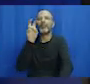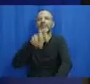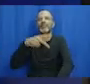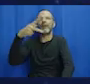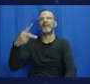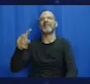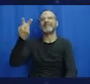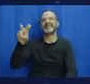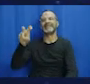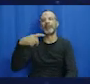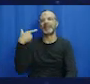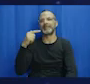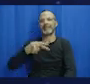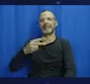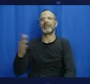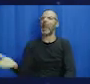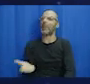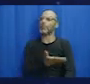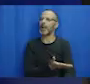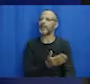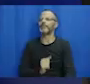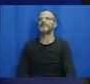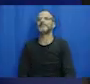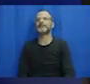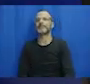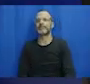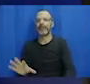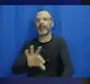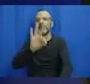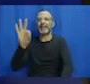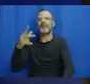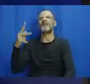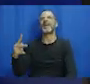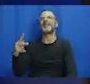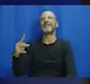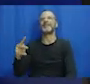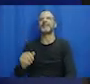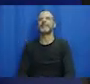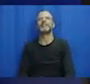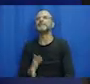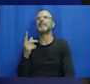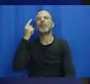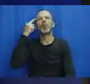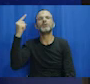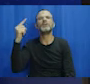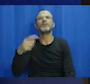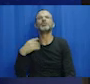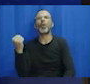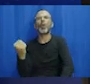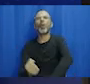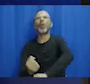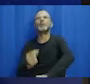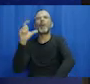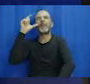فادي عجاوي المحلل السياسي. أهلا ومرحبا بكم، مساء الخير. مساء الخير. أبدأ معك فادي، ما رأيك بما يسعى إليه بن